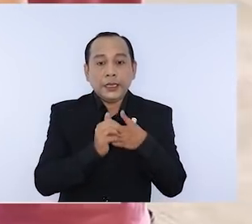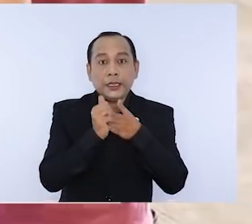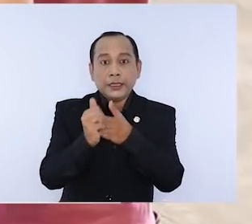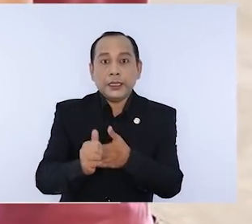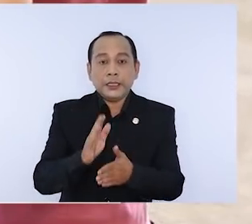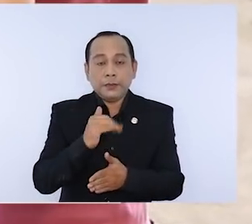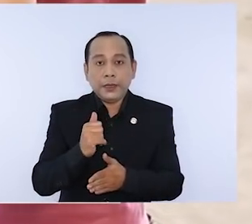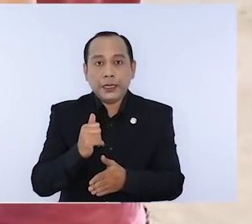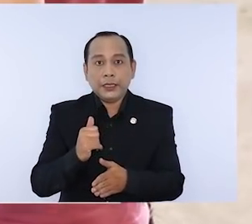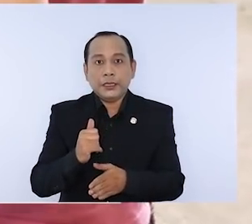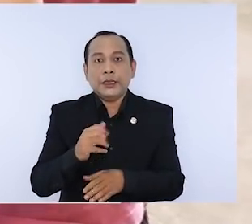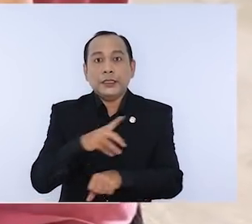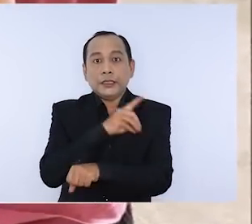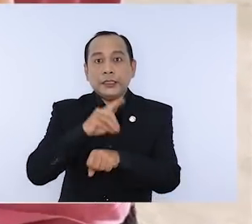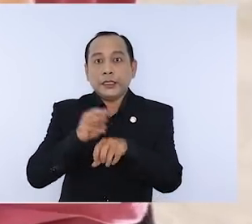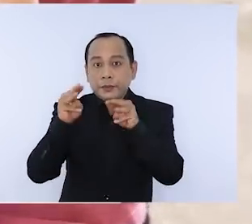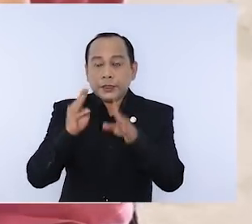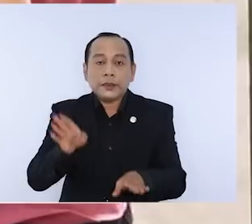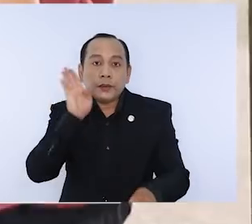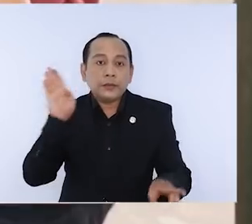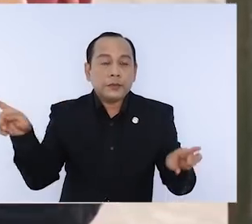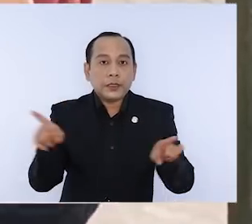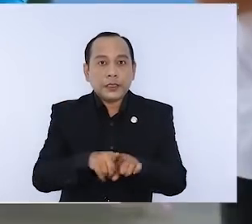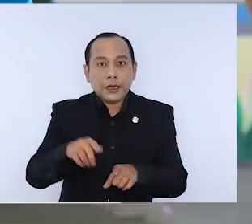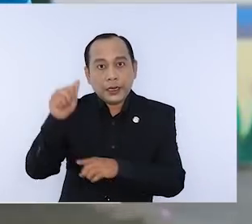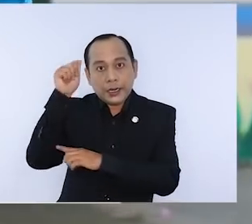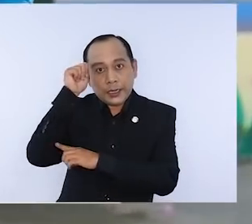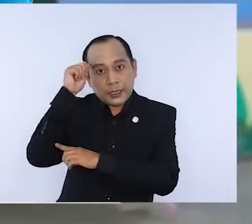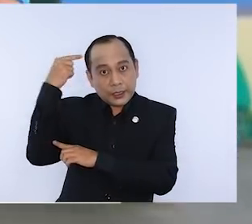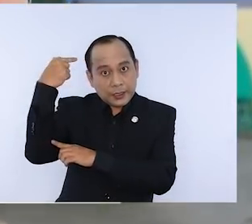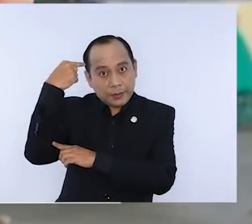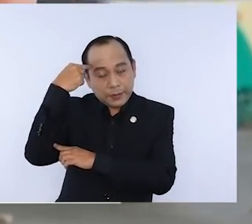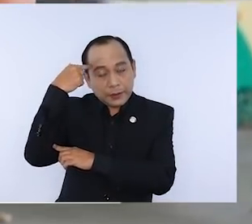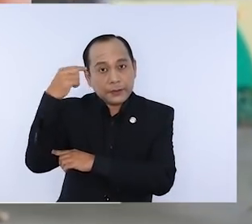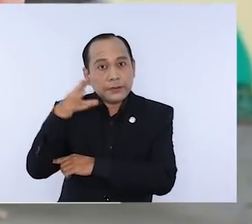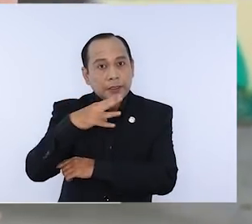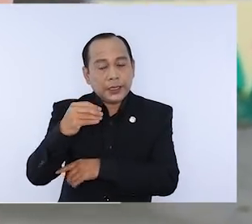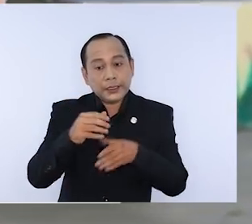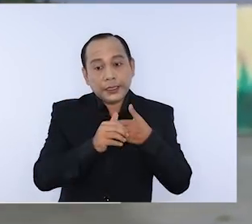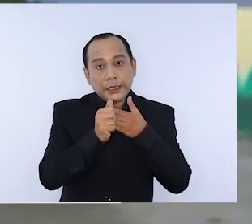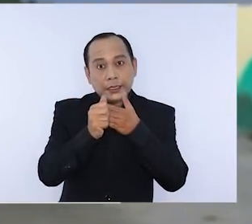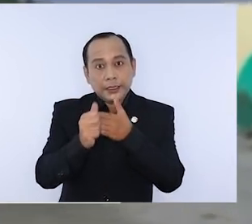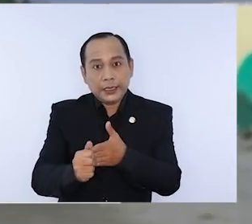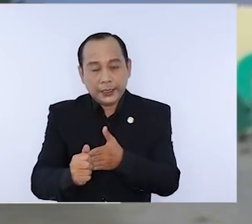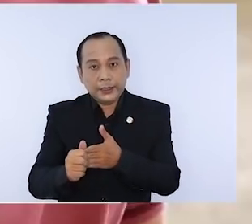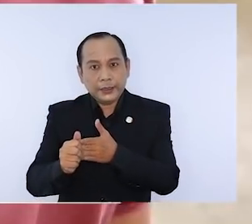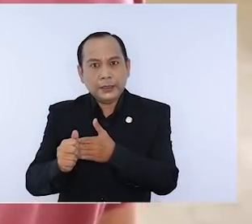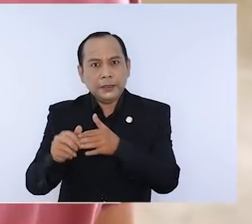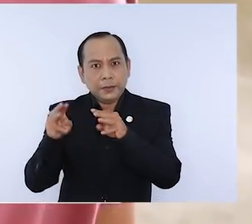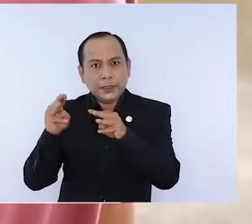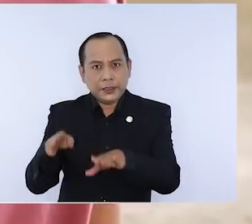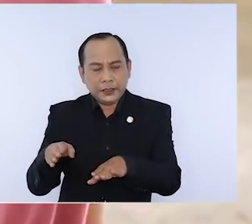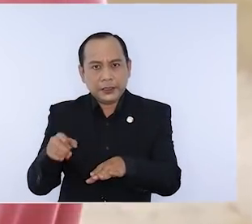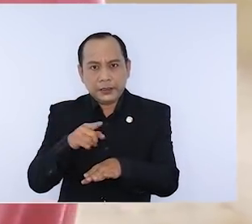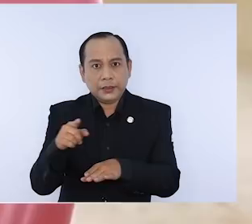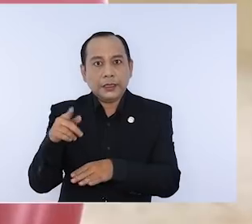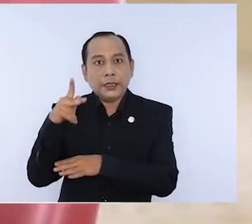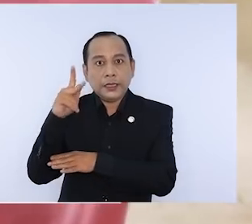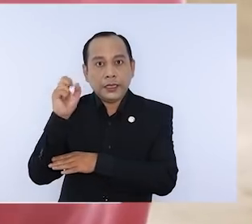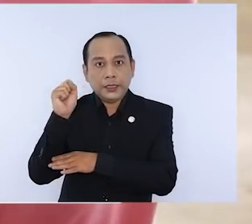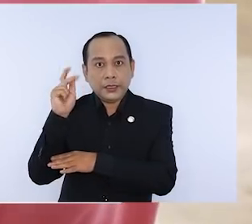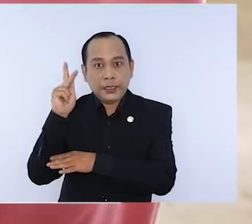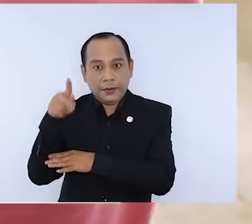ng tagapangasiwa ng distrito ang kapatid na Alan Kiambao at pagpatnubay ng ministrong katiwala sa mga kapisan